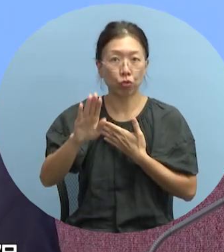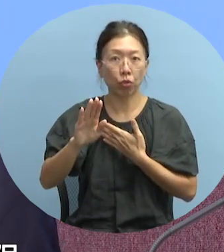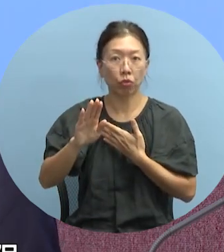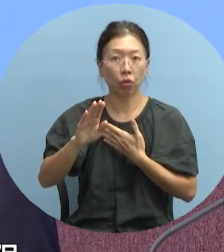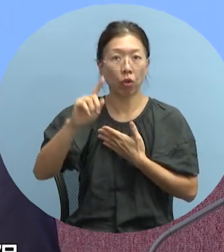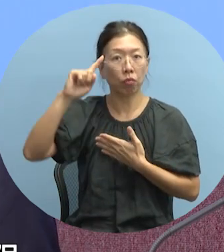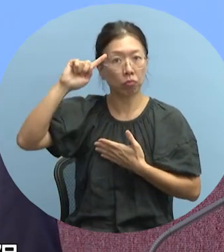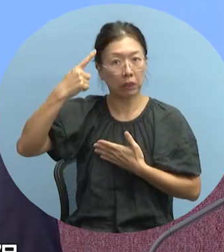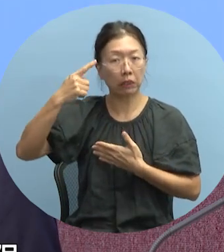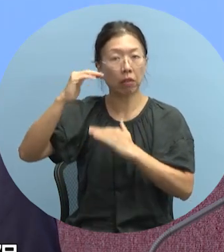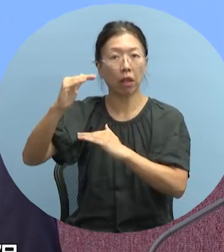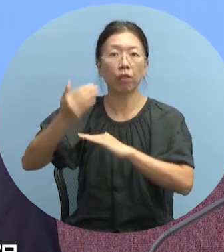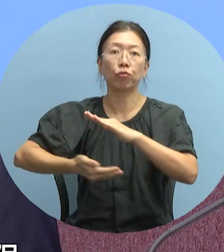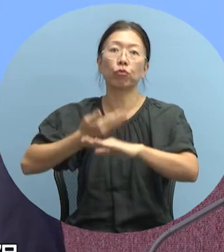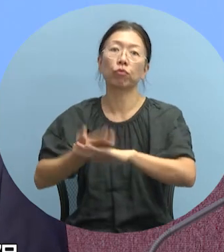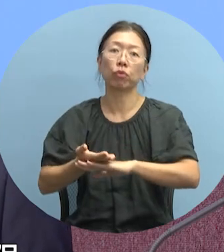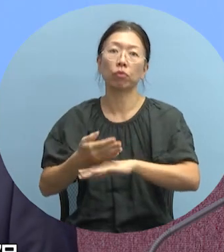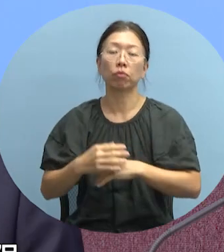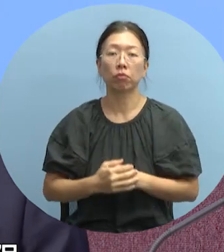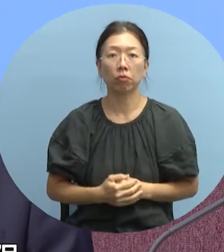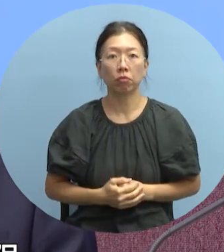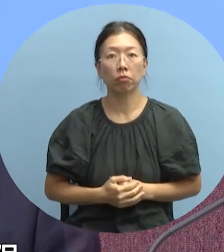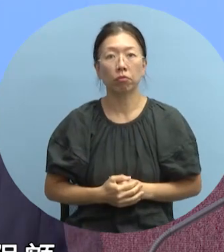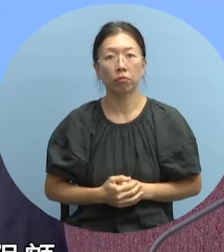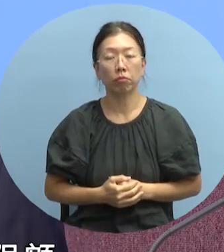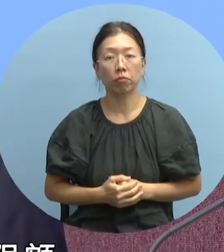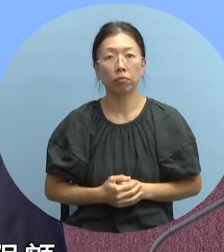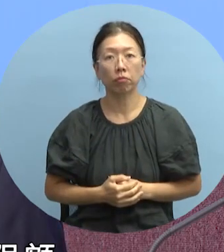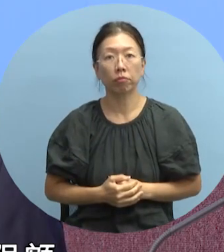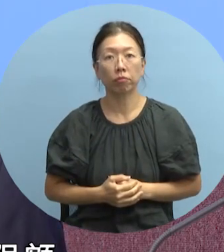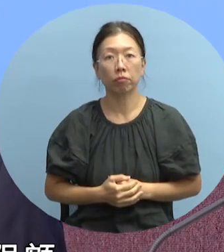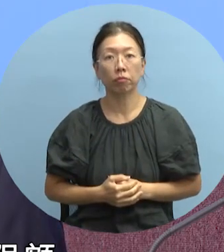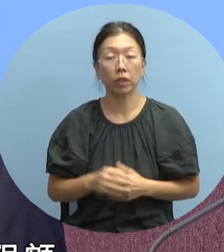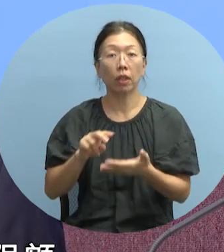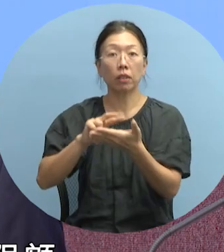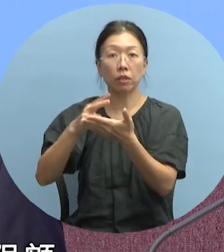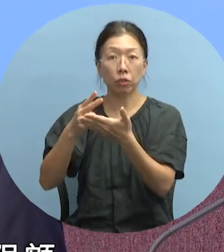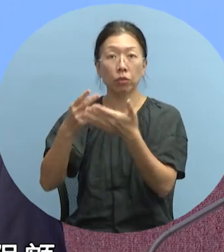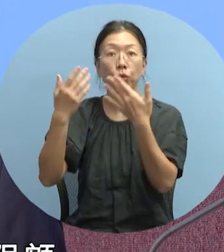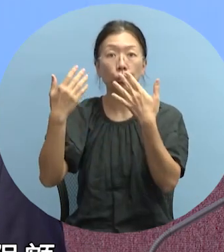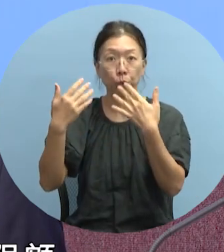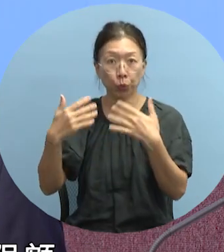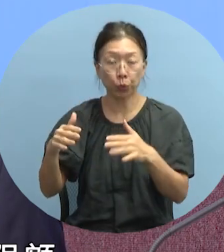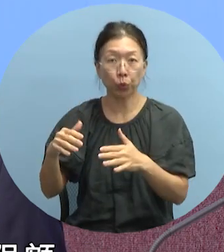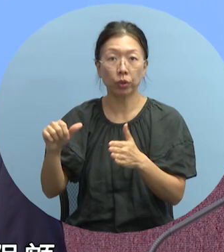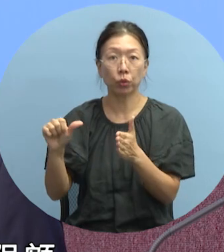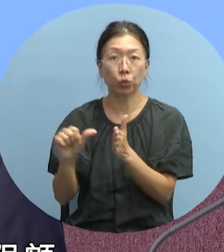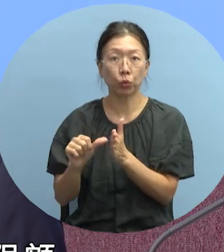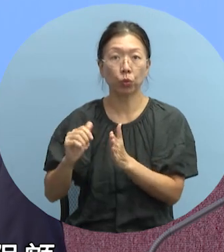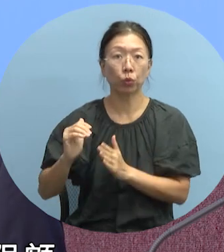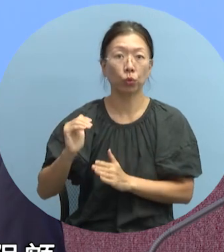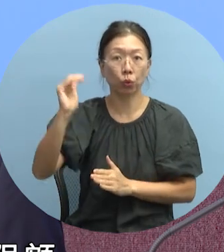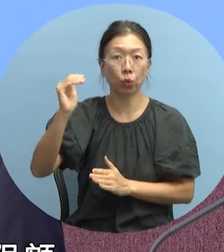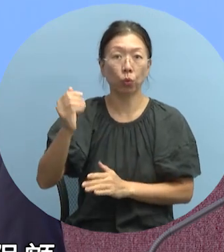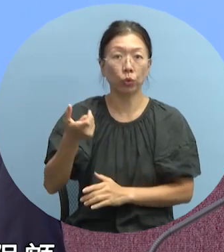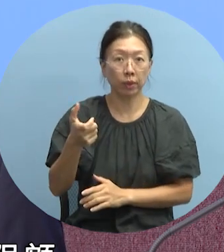收緊這個提交的期限。經修訂之後的最高